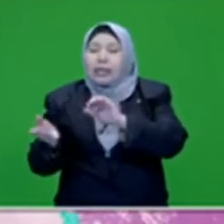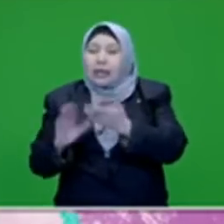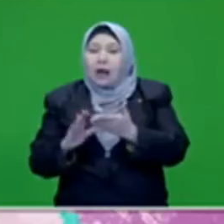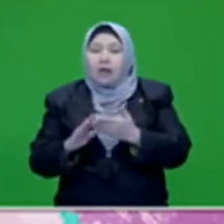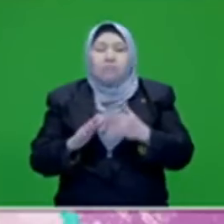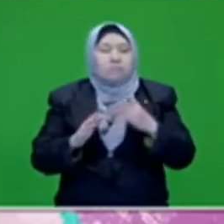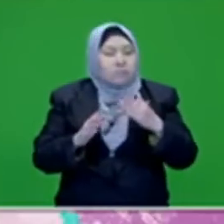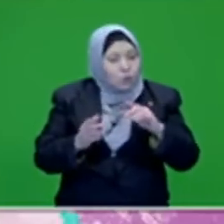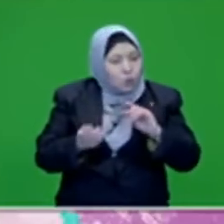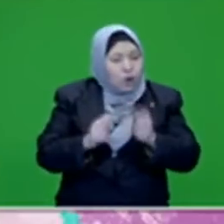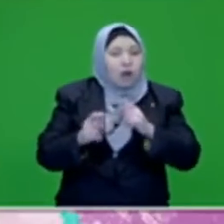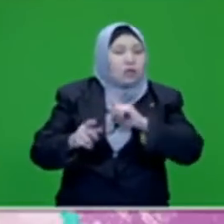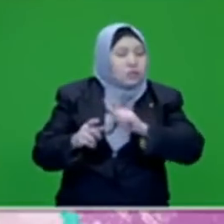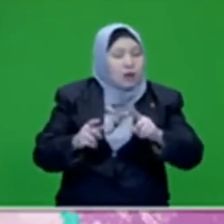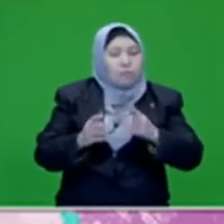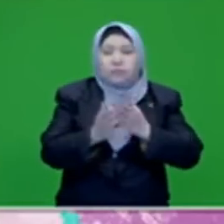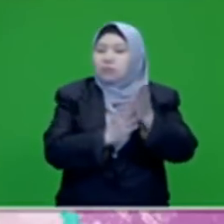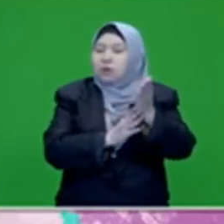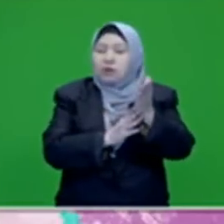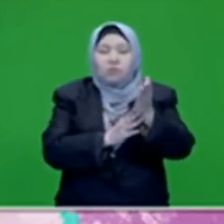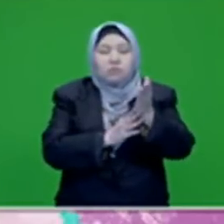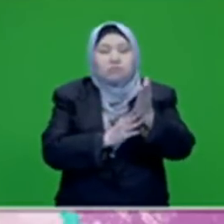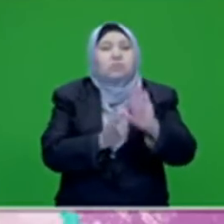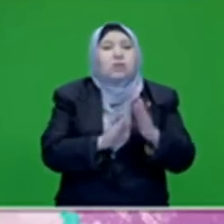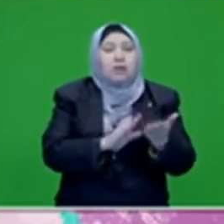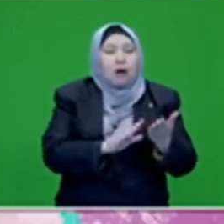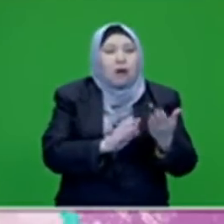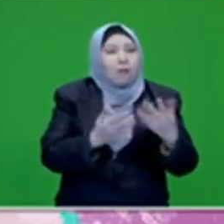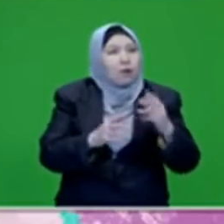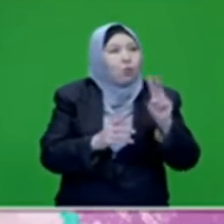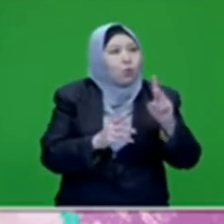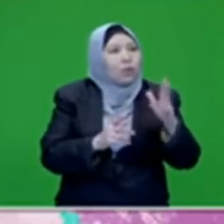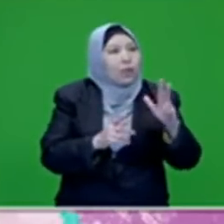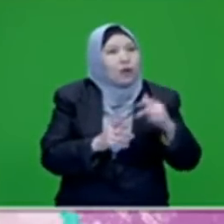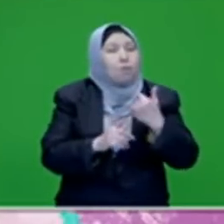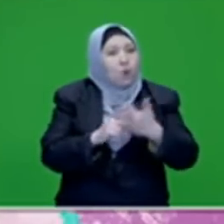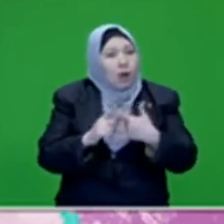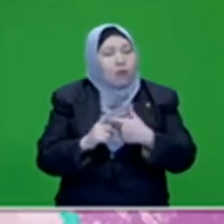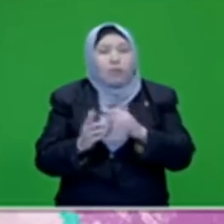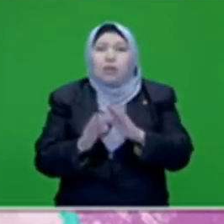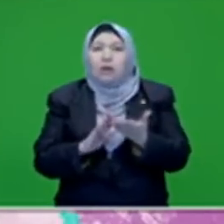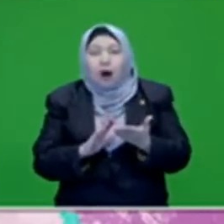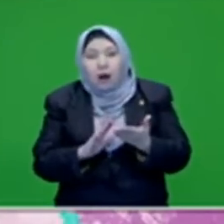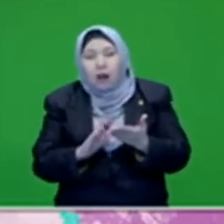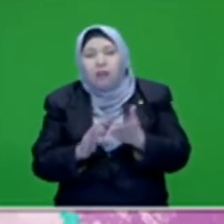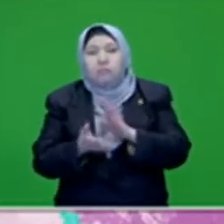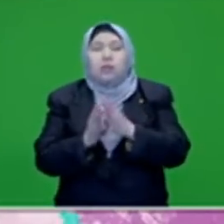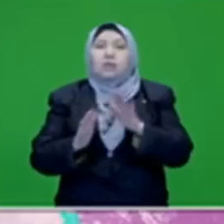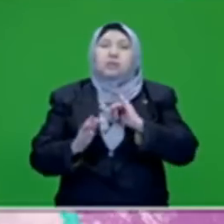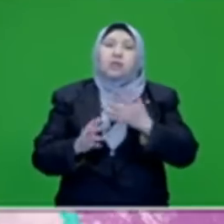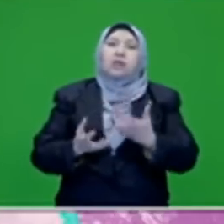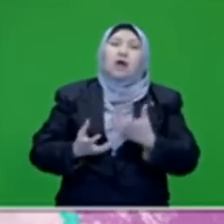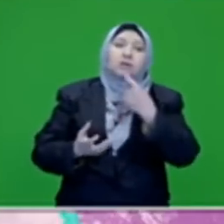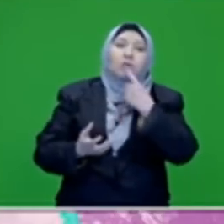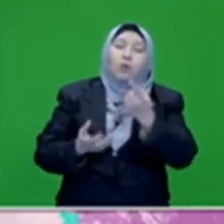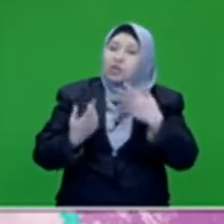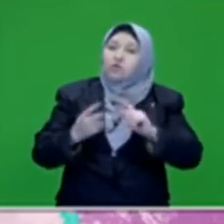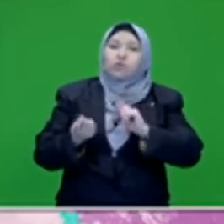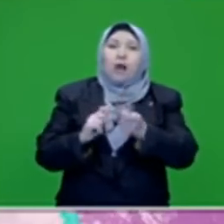yang banyak pukul saya, banyak iyalah saya nak sebut dia dah Islam